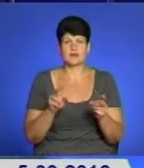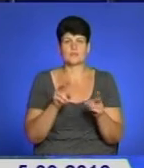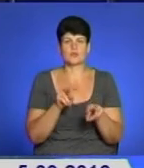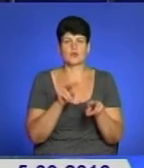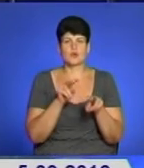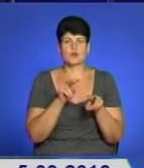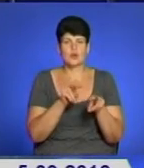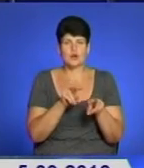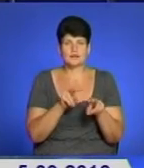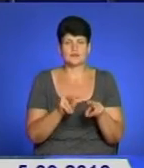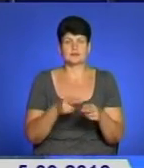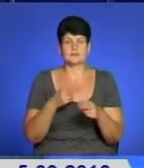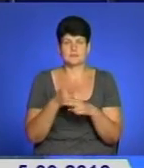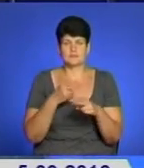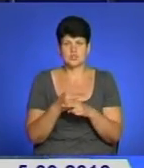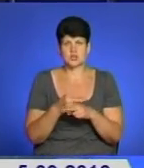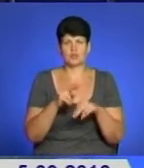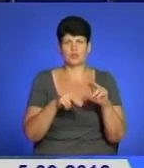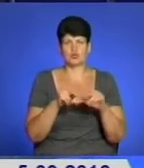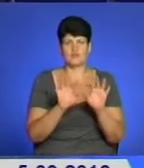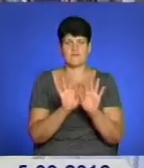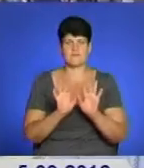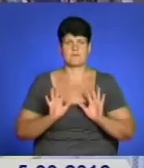некрополем, перешкоджала побудові цвинтарної брами.